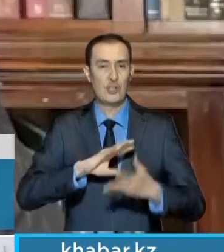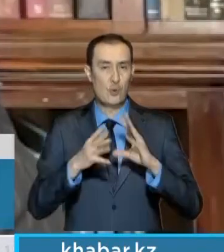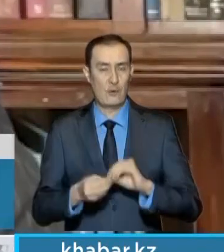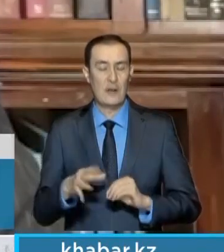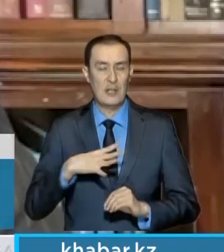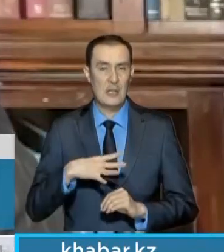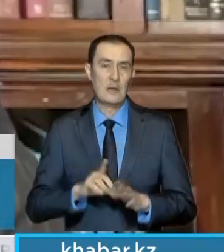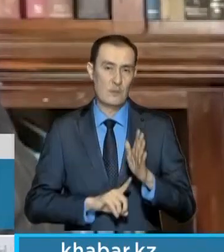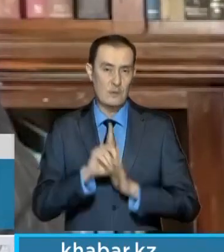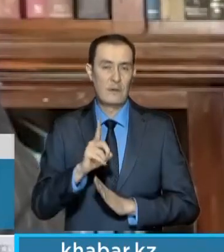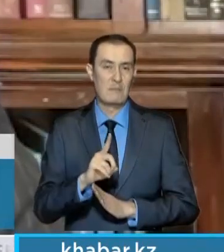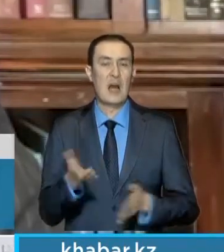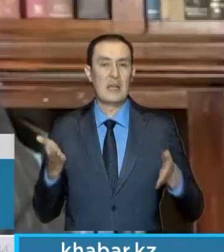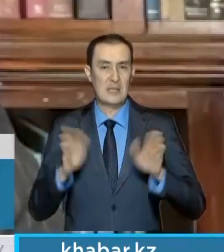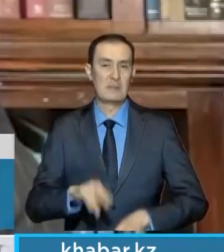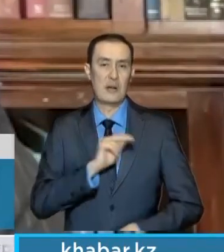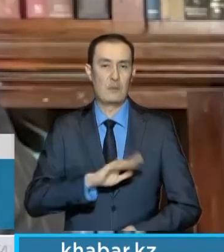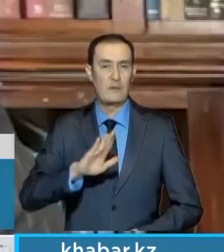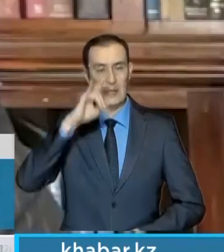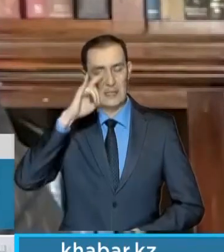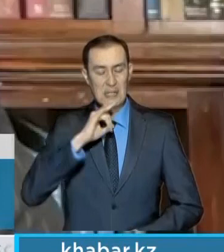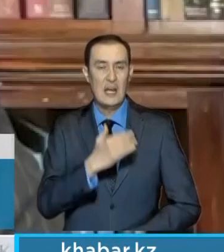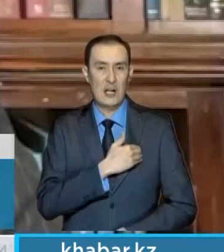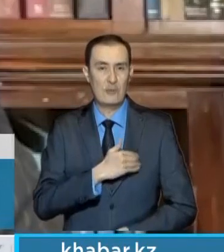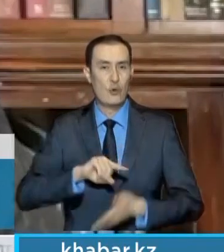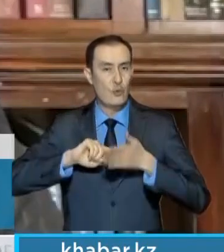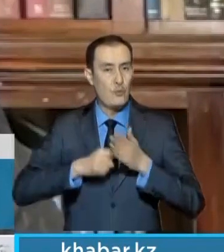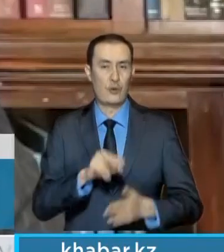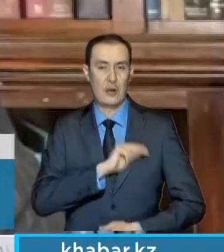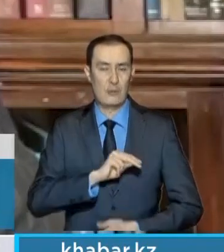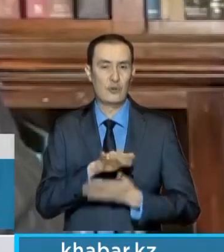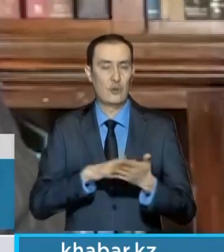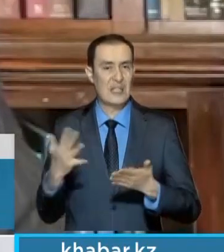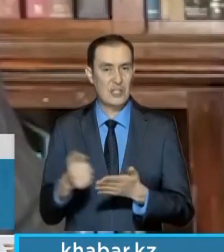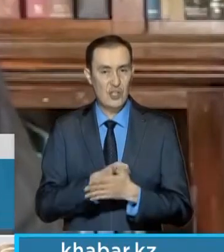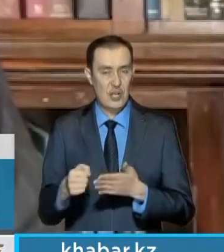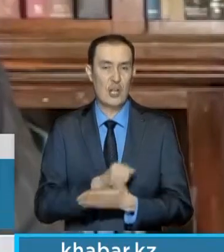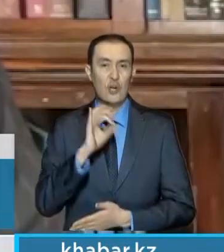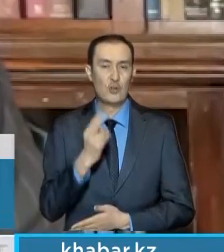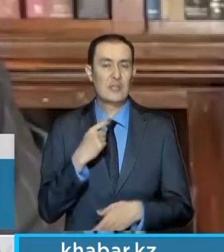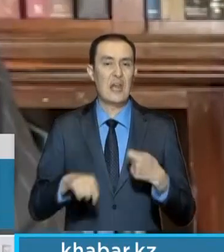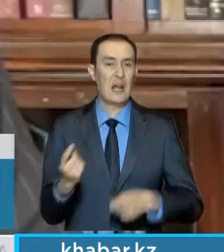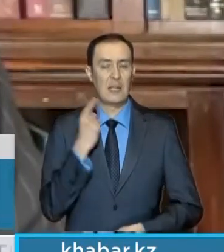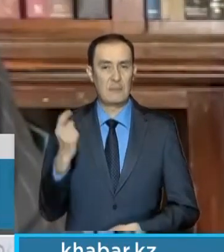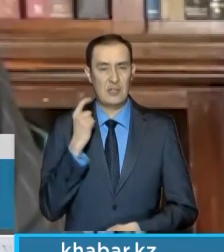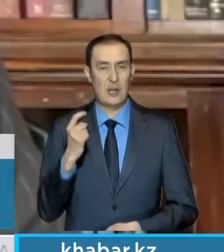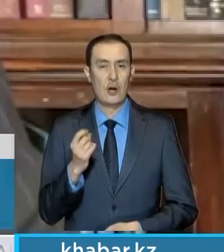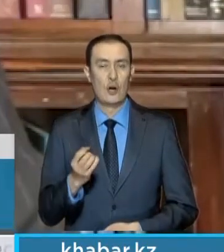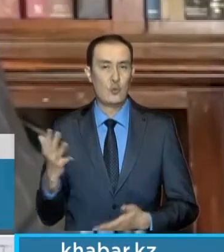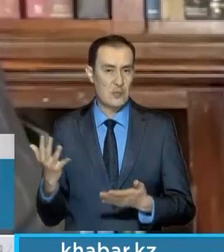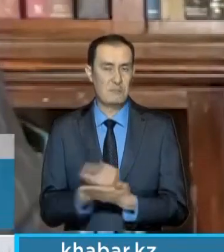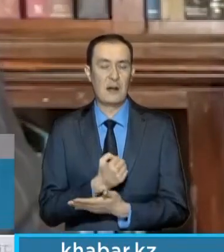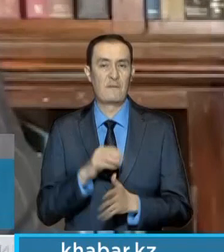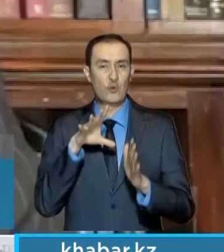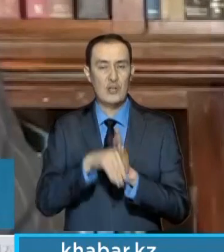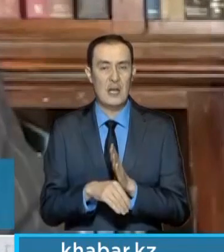бизнес-среде нас остаться в Казахстане мы намерены упорно трудиться для достижения социальных и экономических успехов